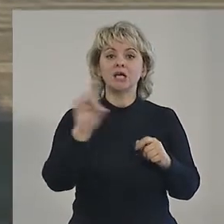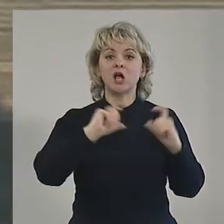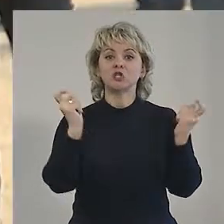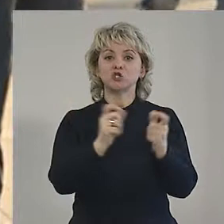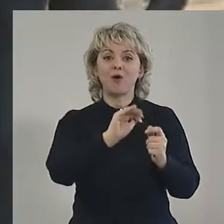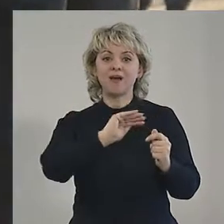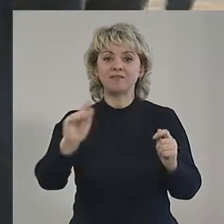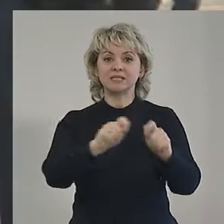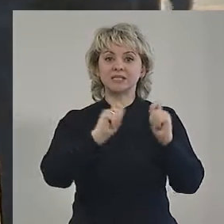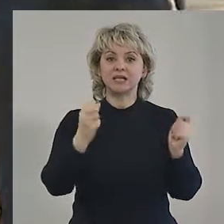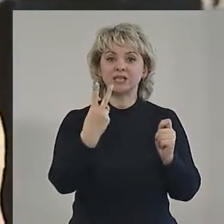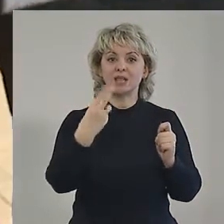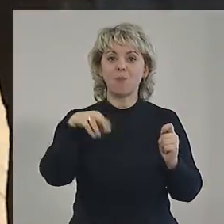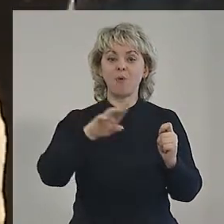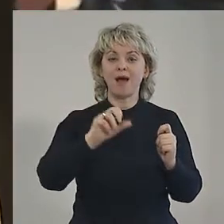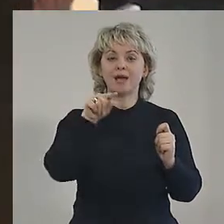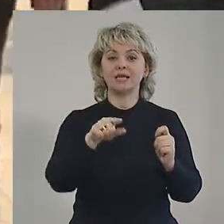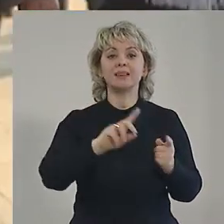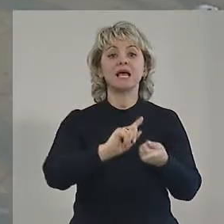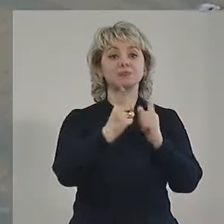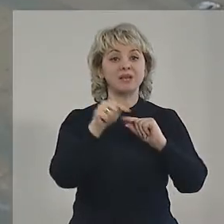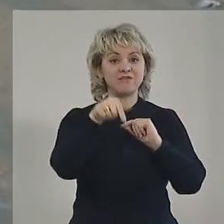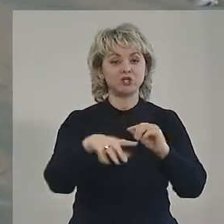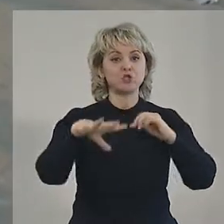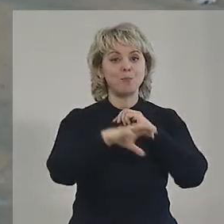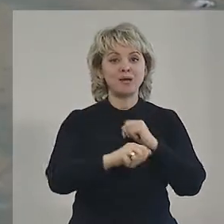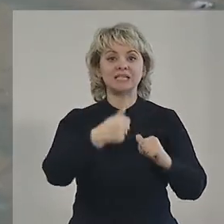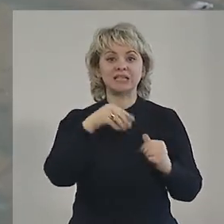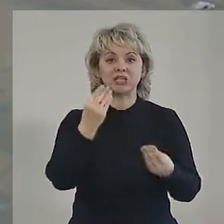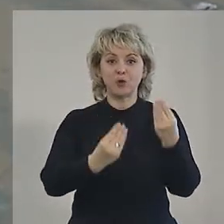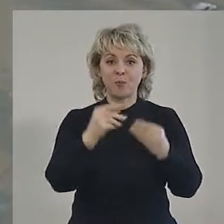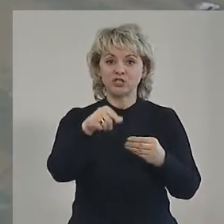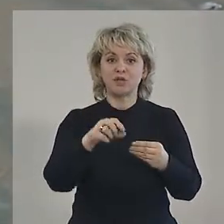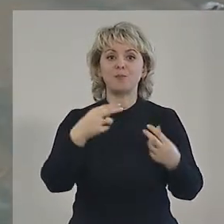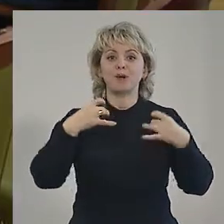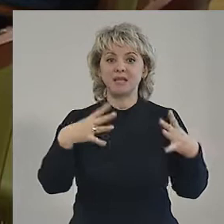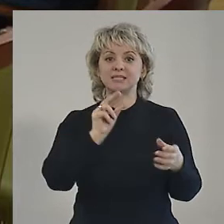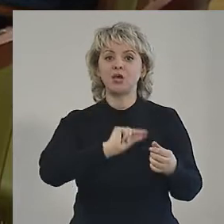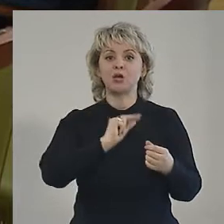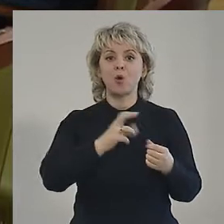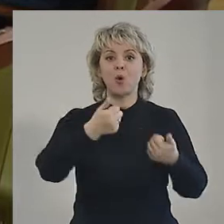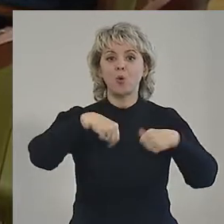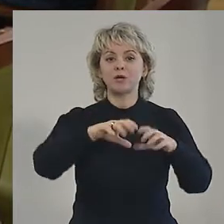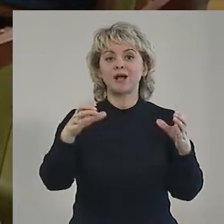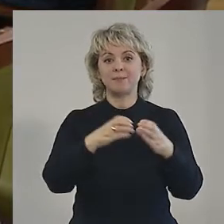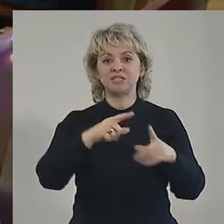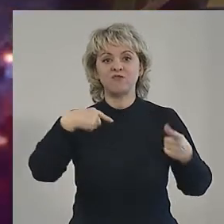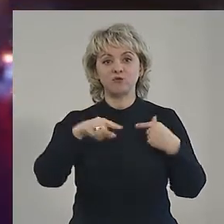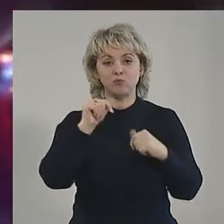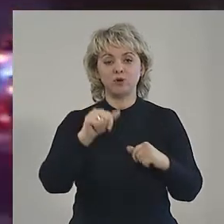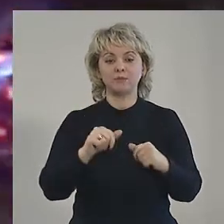Ростов-Арена официально откроется 13 мая. Над превращением последнего тестового матча в праздник работает оргкомитет